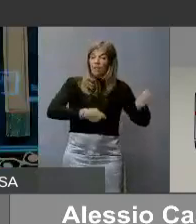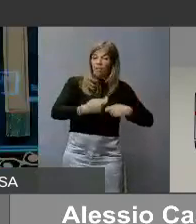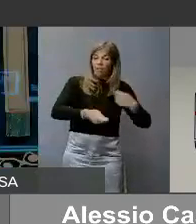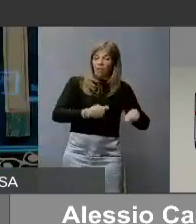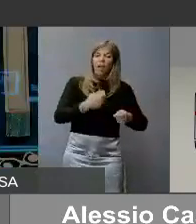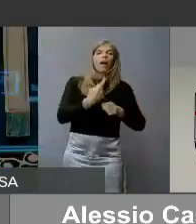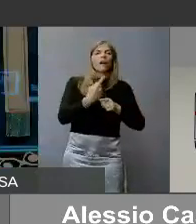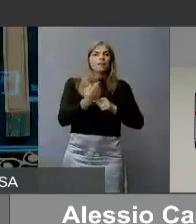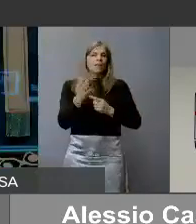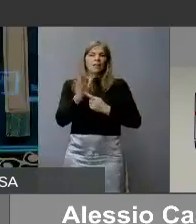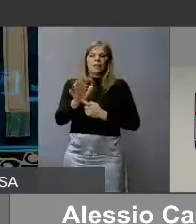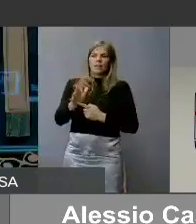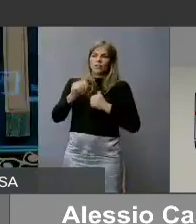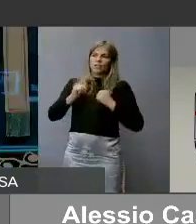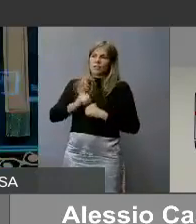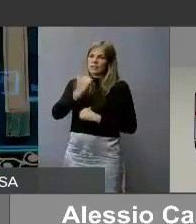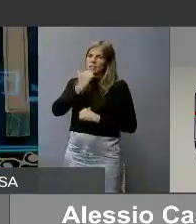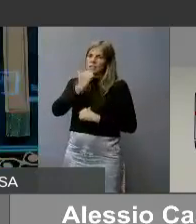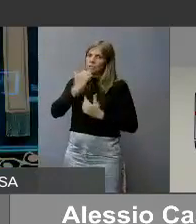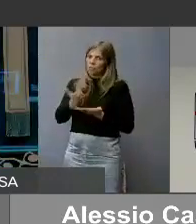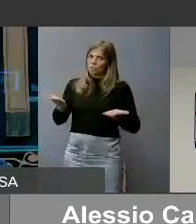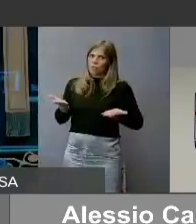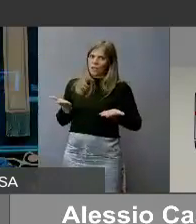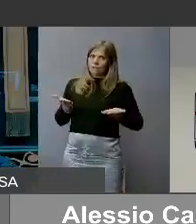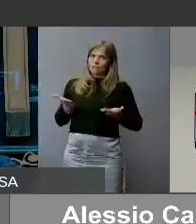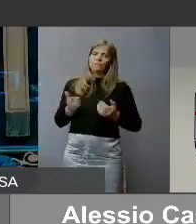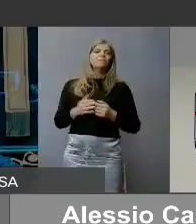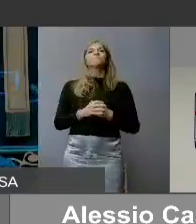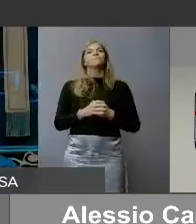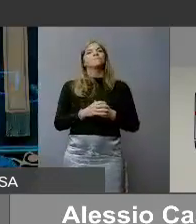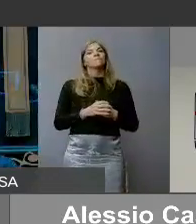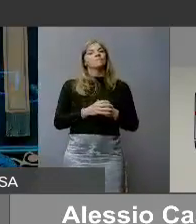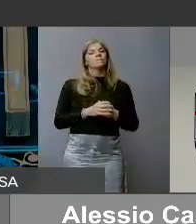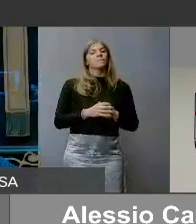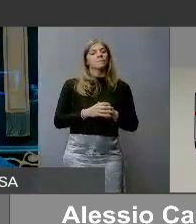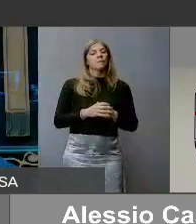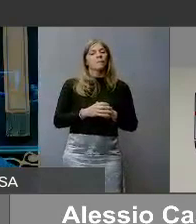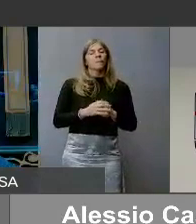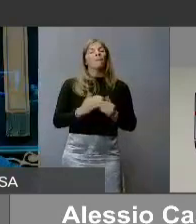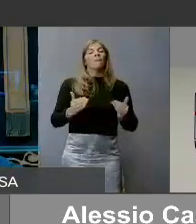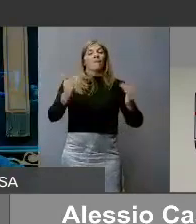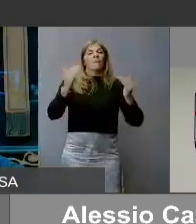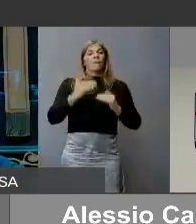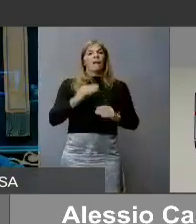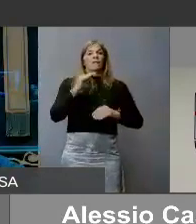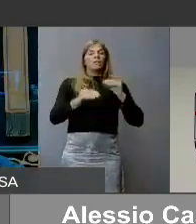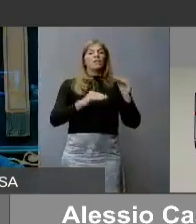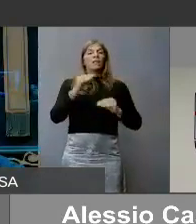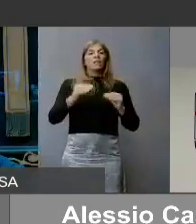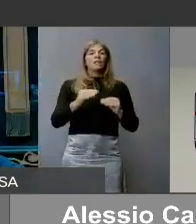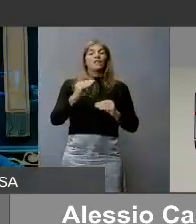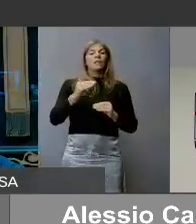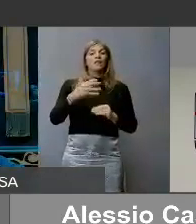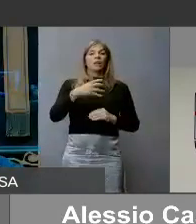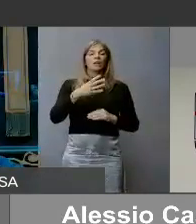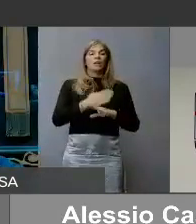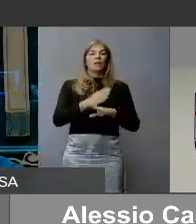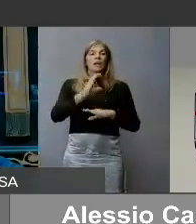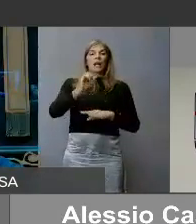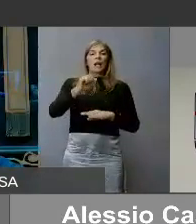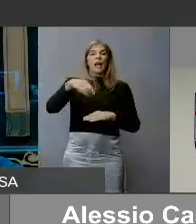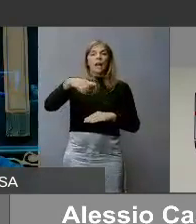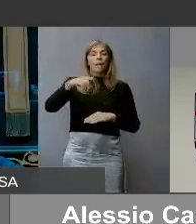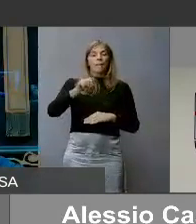allora passiamo alla successiva interrogazione consigliare campanello e collegato da remoto buongiorno giornale azione